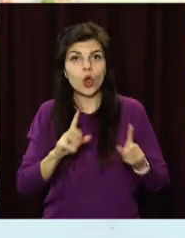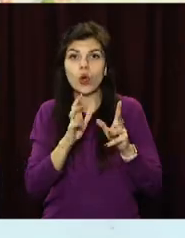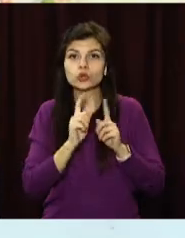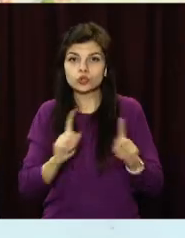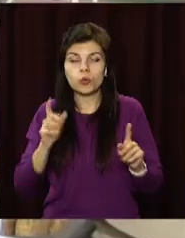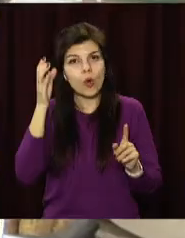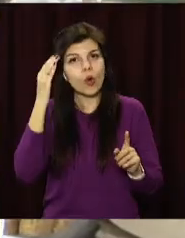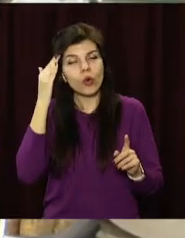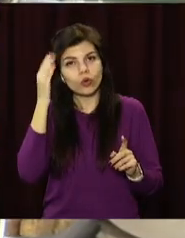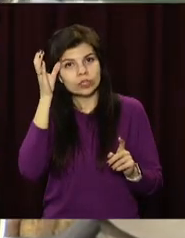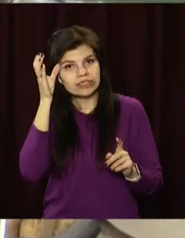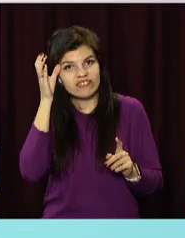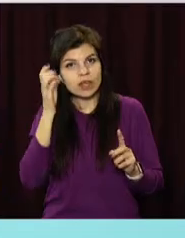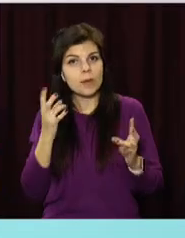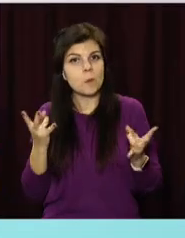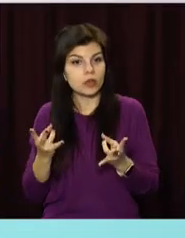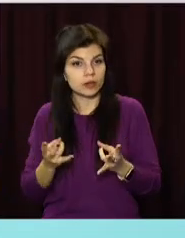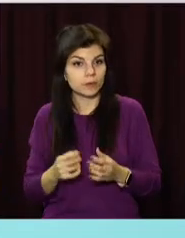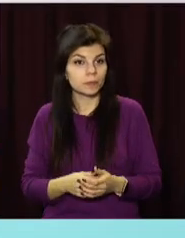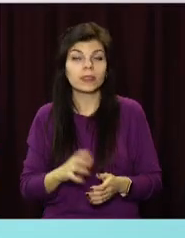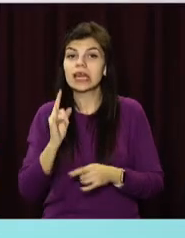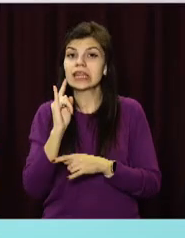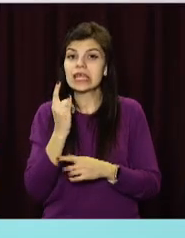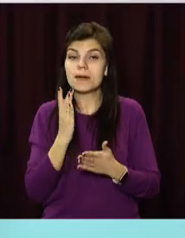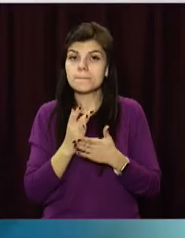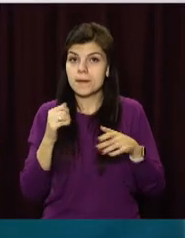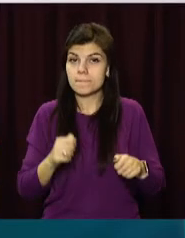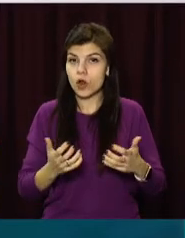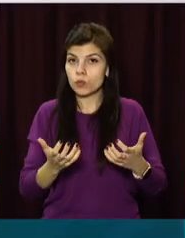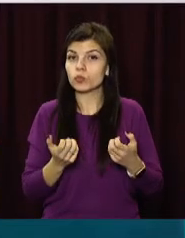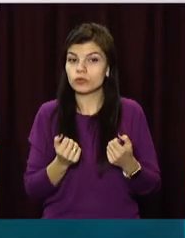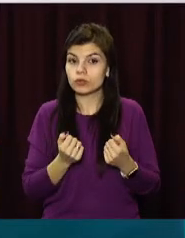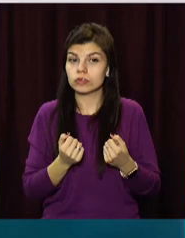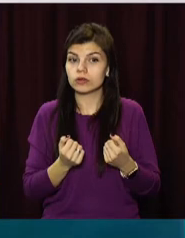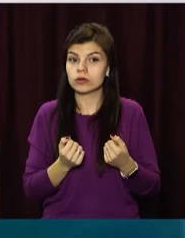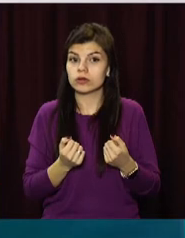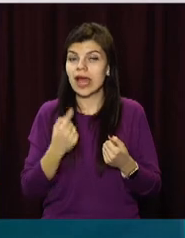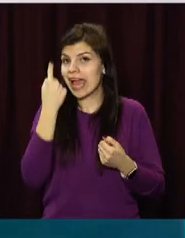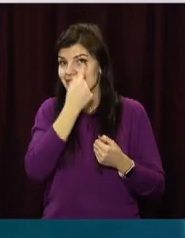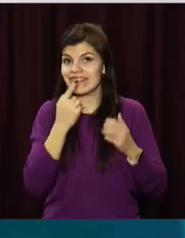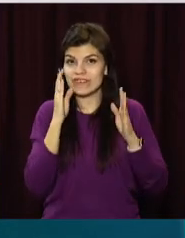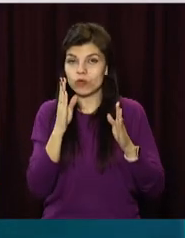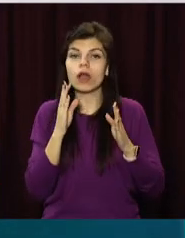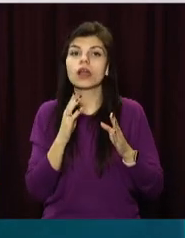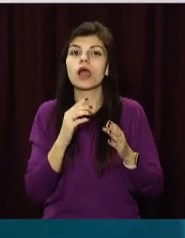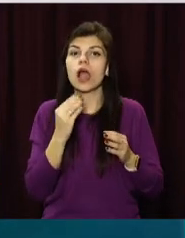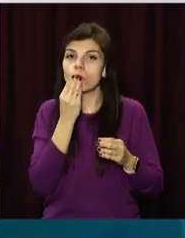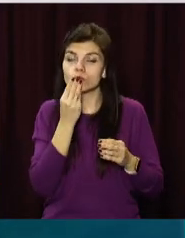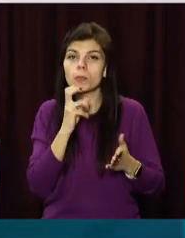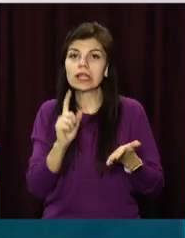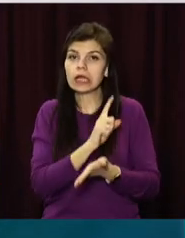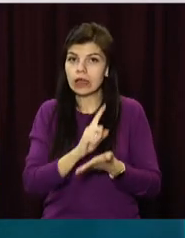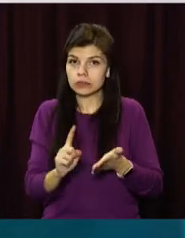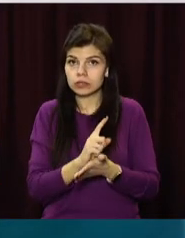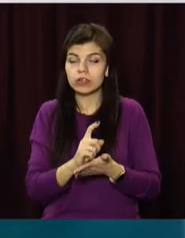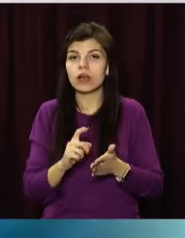особливими освітніми потребами. Дитина має право отримувати індивідуальне харчування, тобто дієтичне